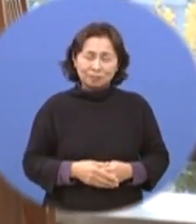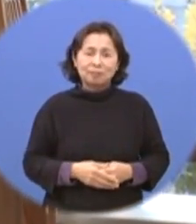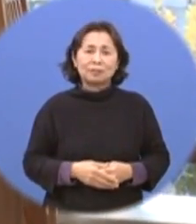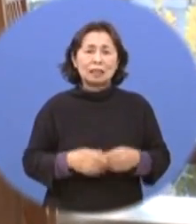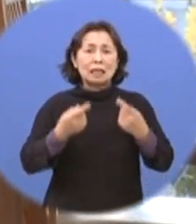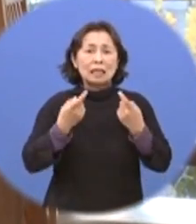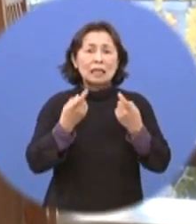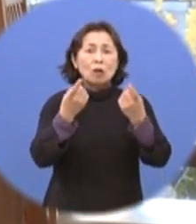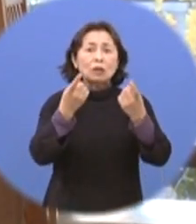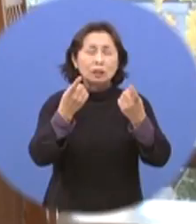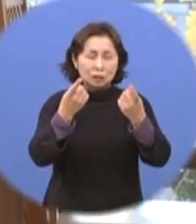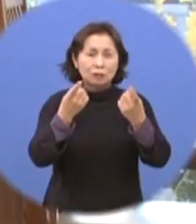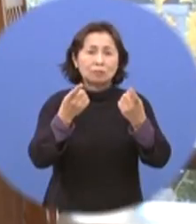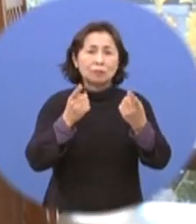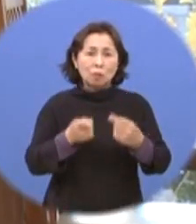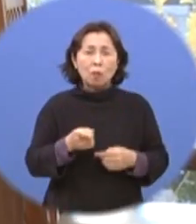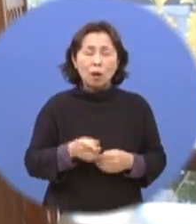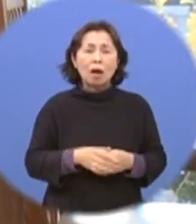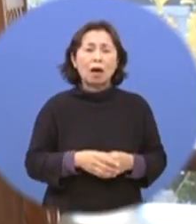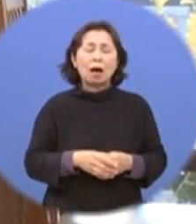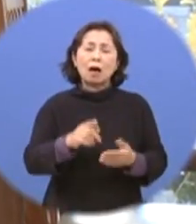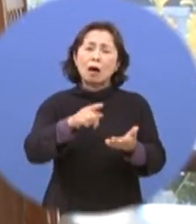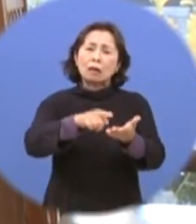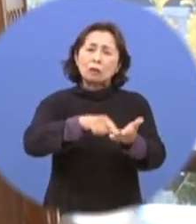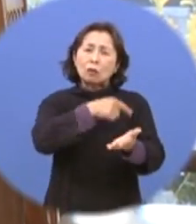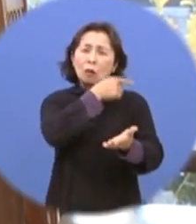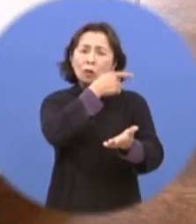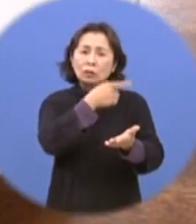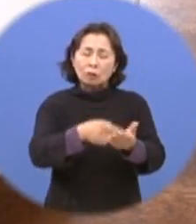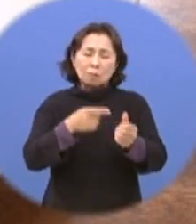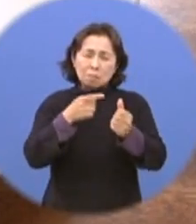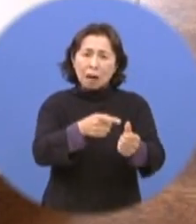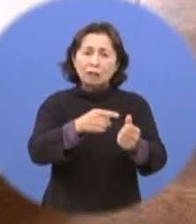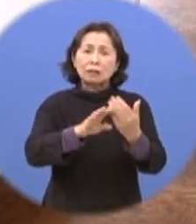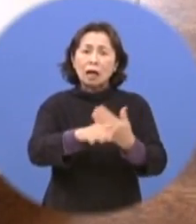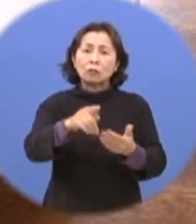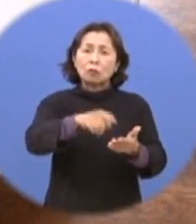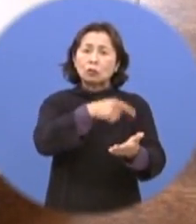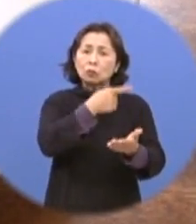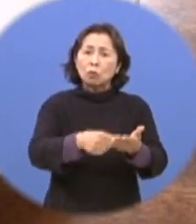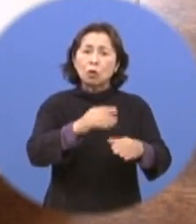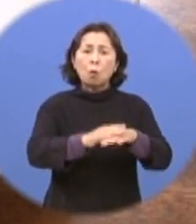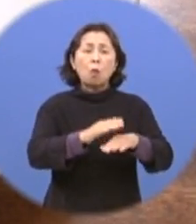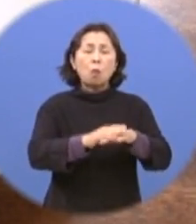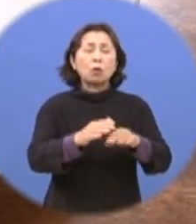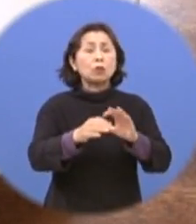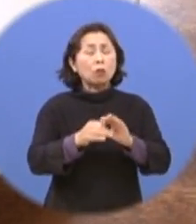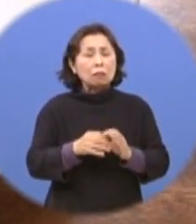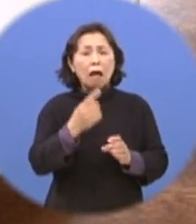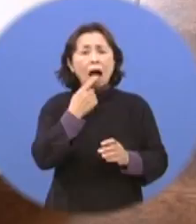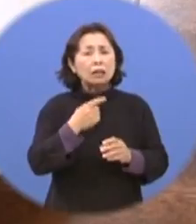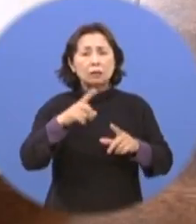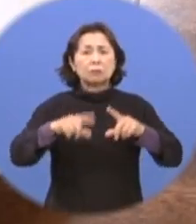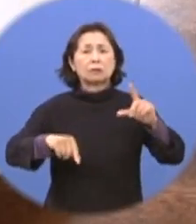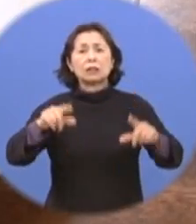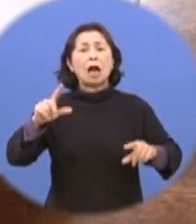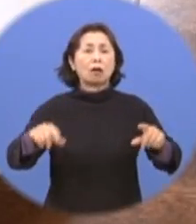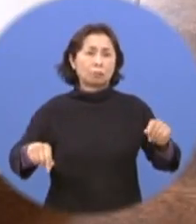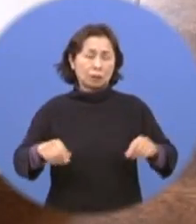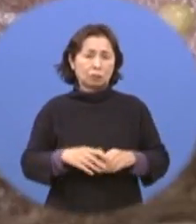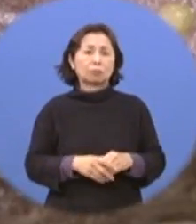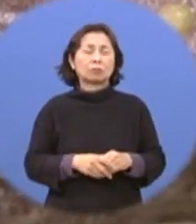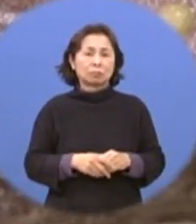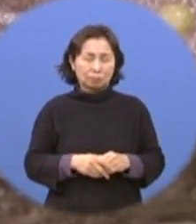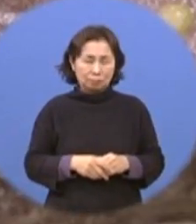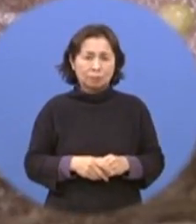これは全国的にもそうなんですけども処理の仕方によってもう全く味が変わってくるんですけどもその処理の仕方が